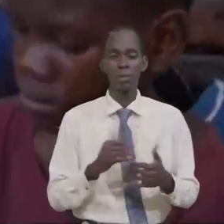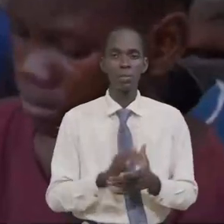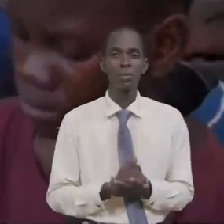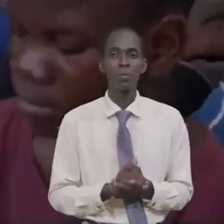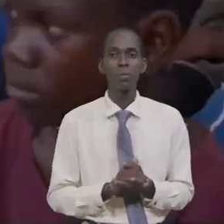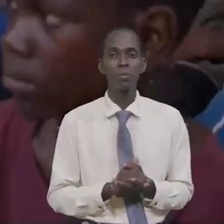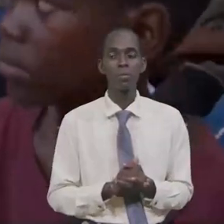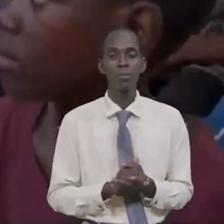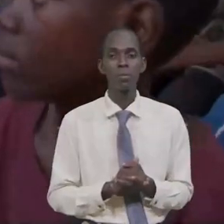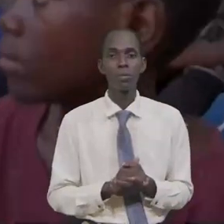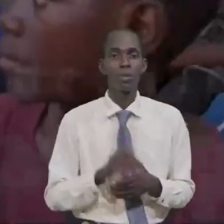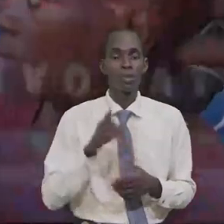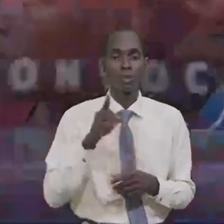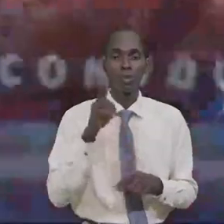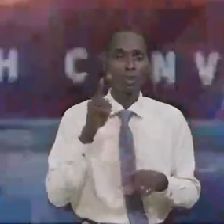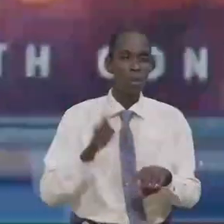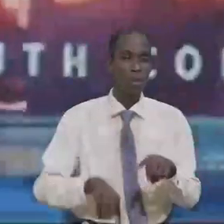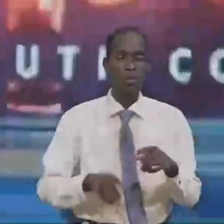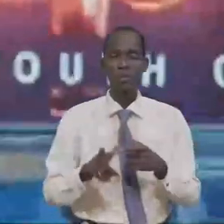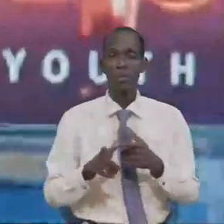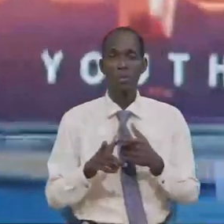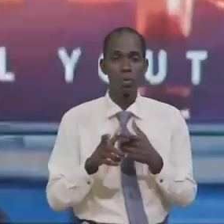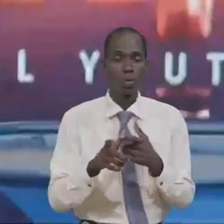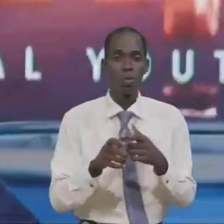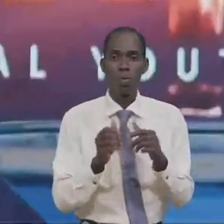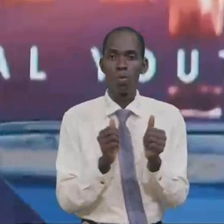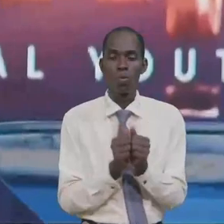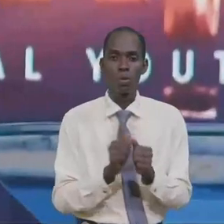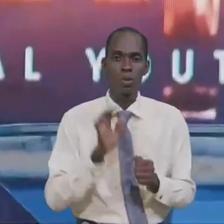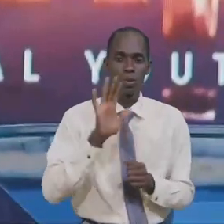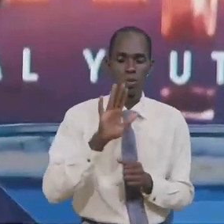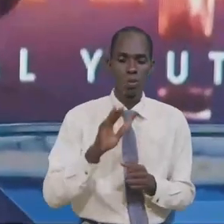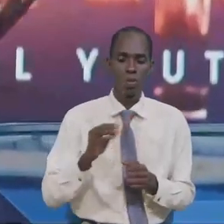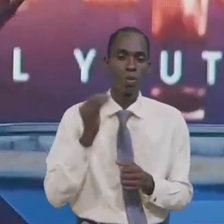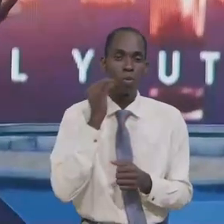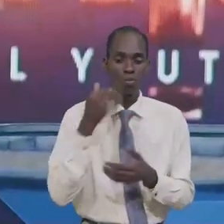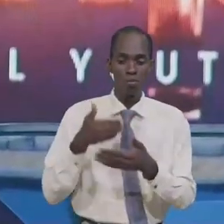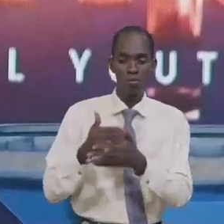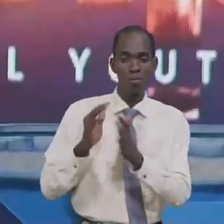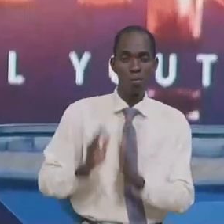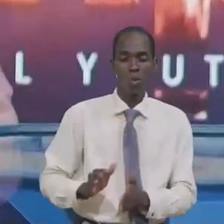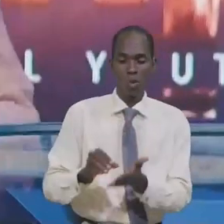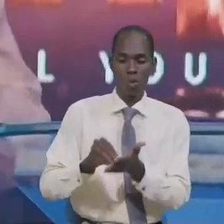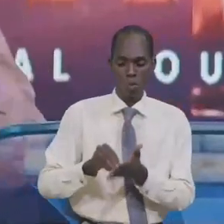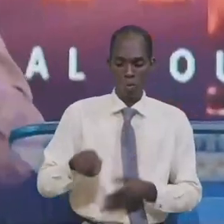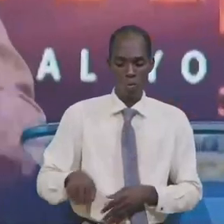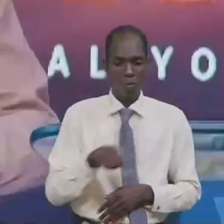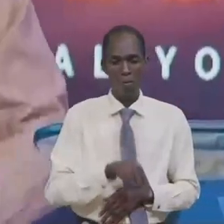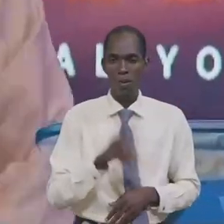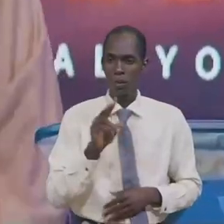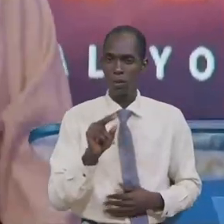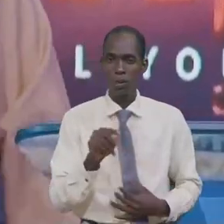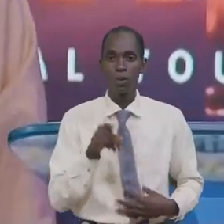vous ne pouvez pas courir avec les pieds de vos voisins vous devez donc tenir